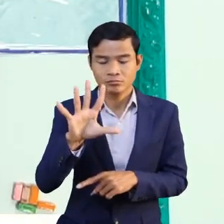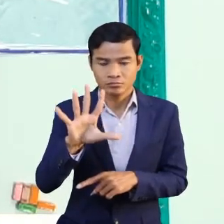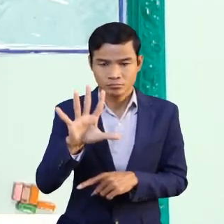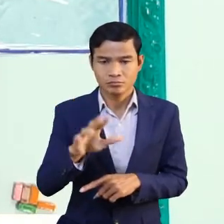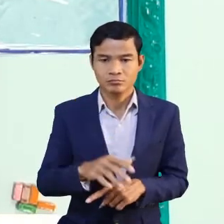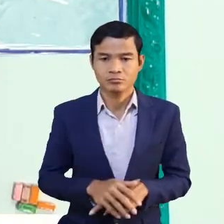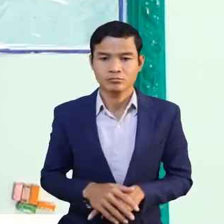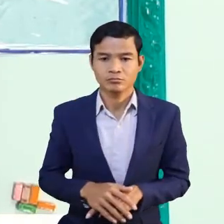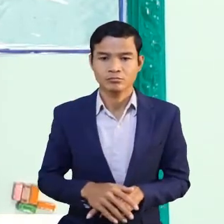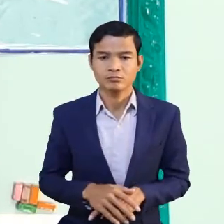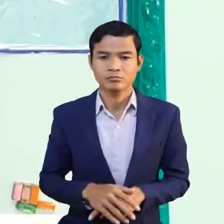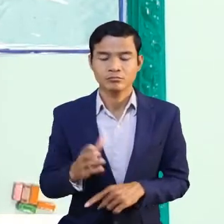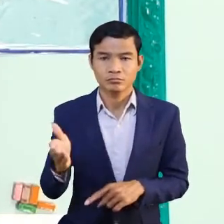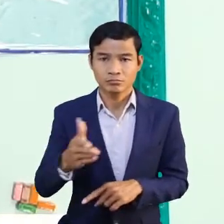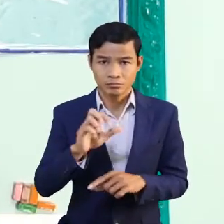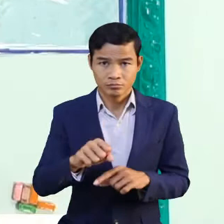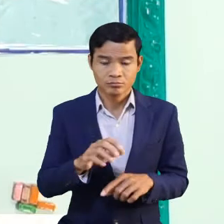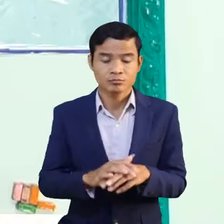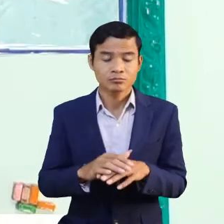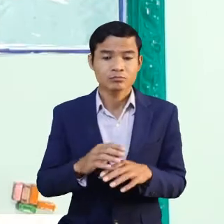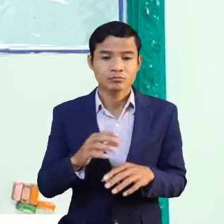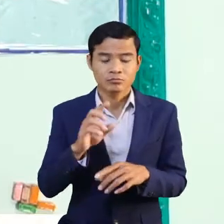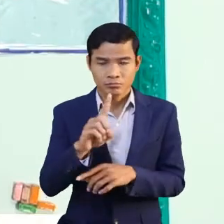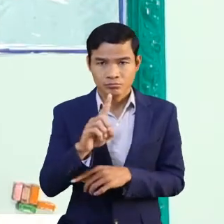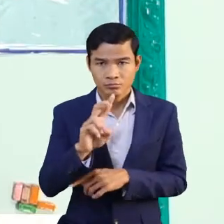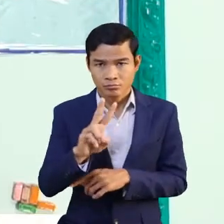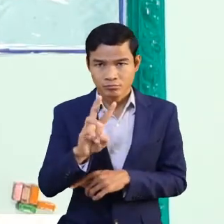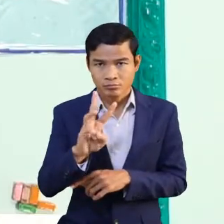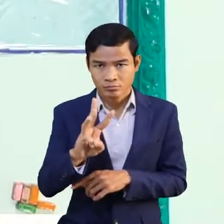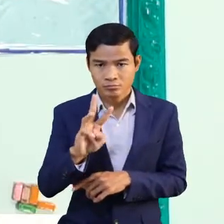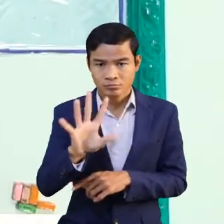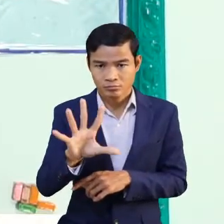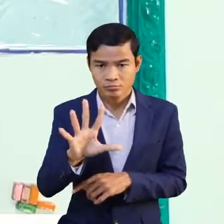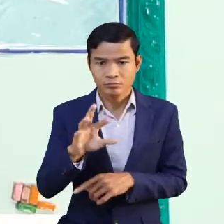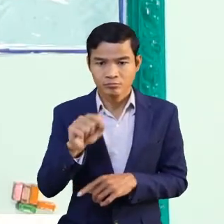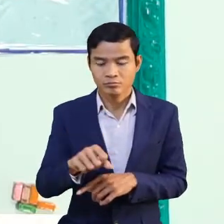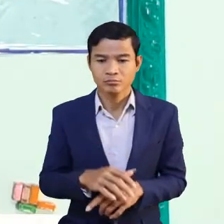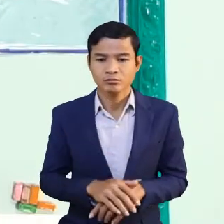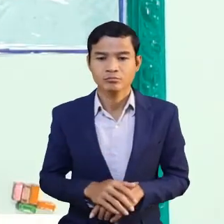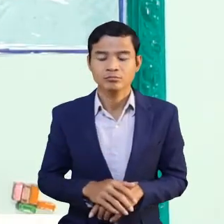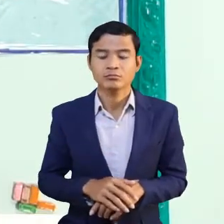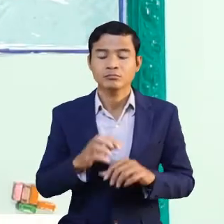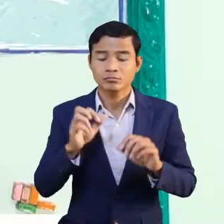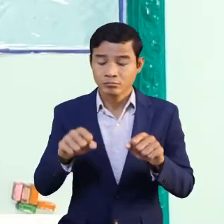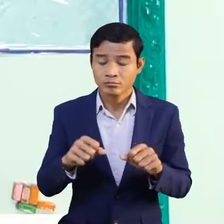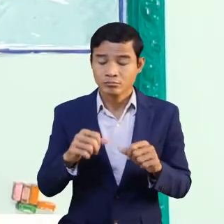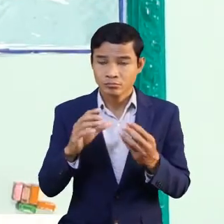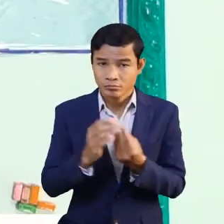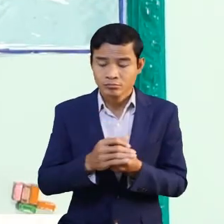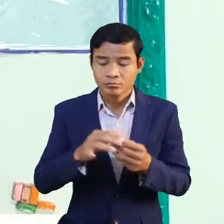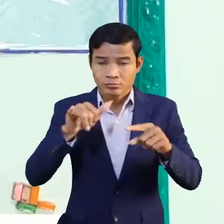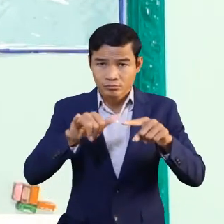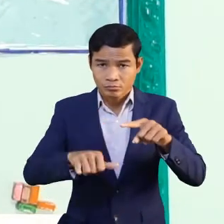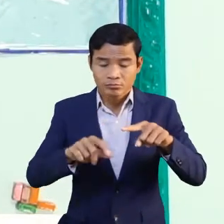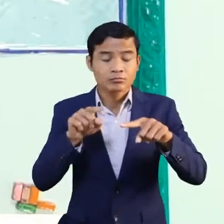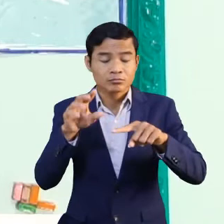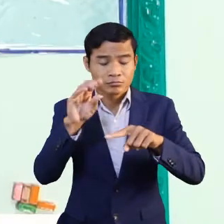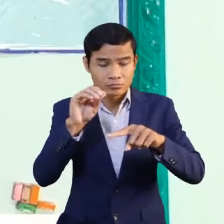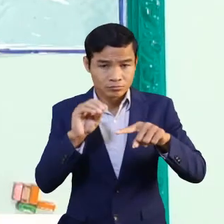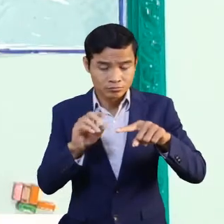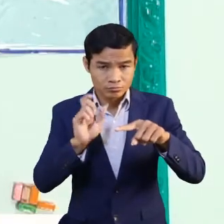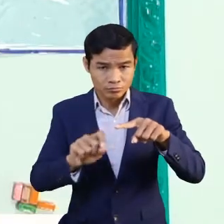3 4 5តោះរាប់ចំនួននៅសល់1 2 3 4 5ចាអញ្ចឹងចំនួននៅដែរនៅសល់